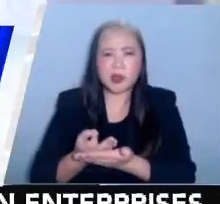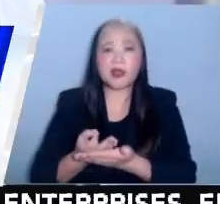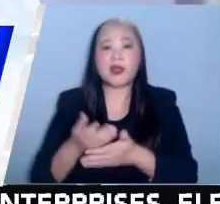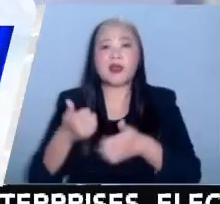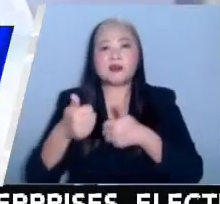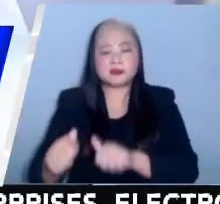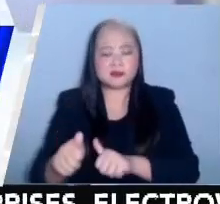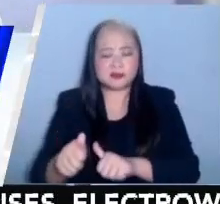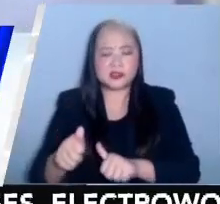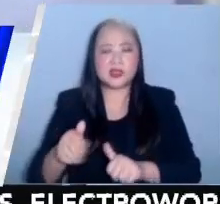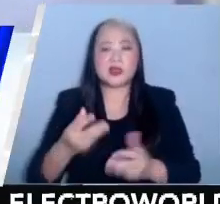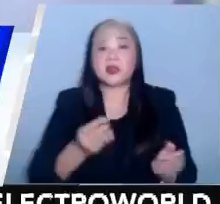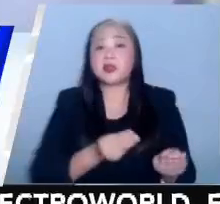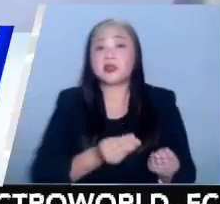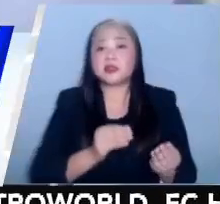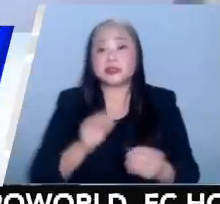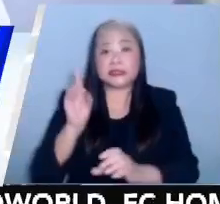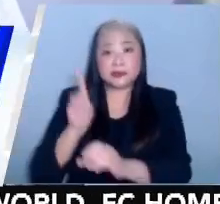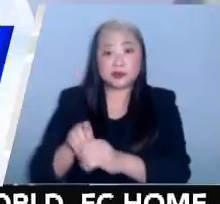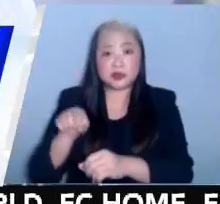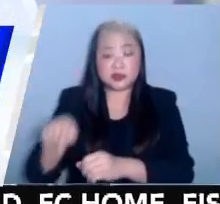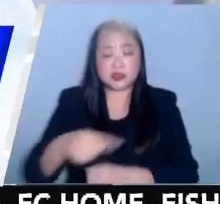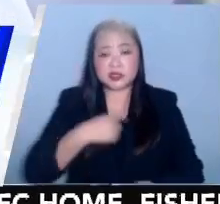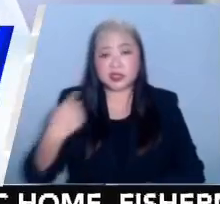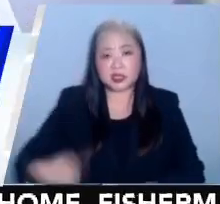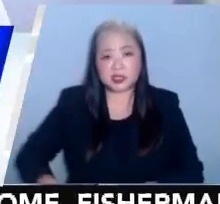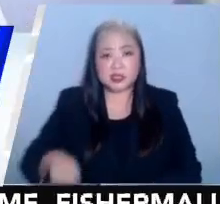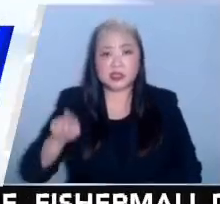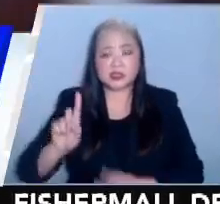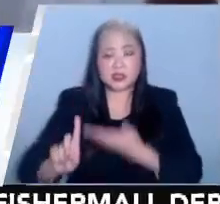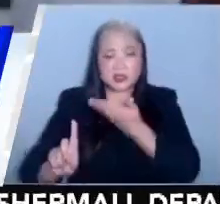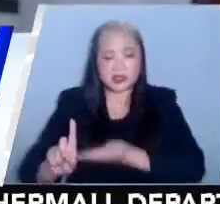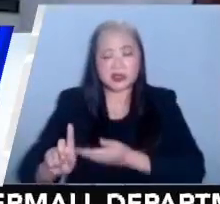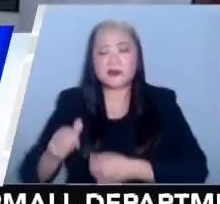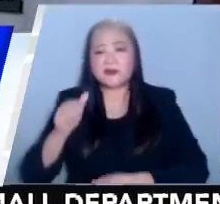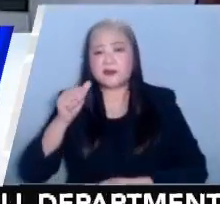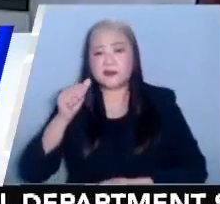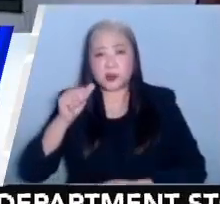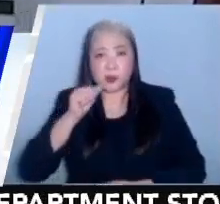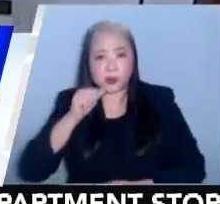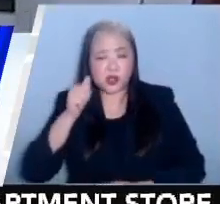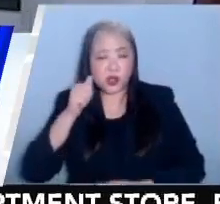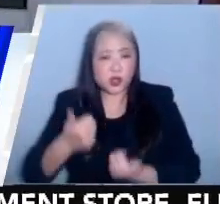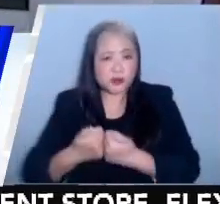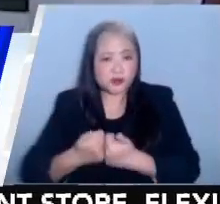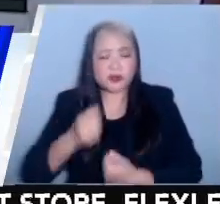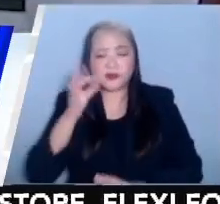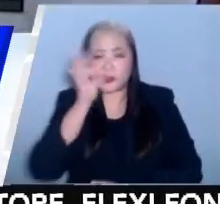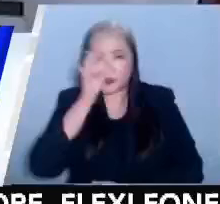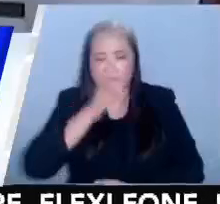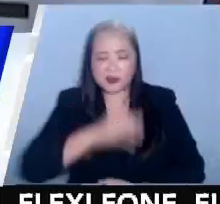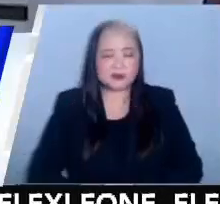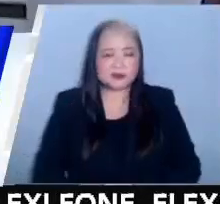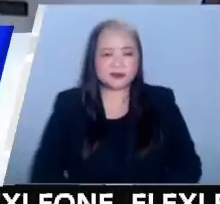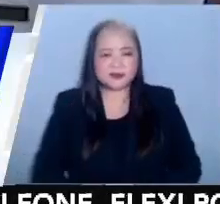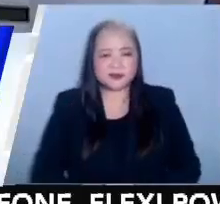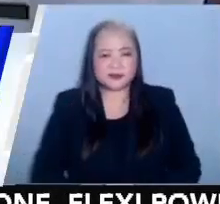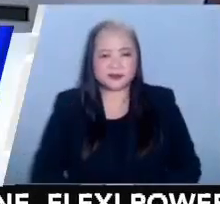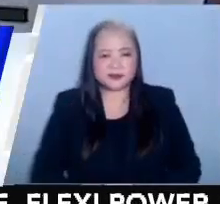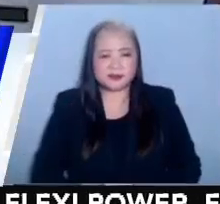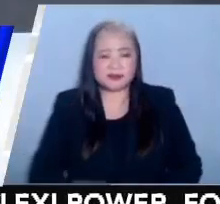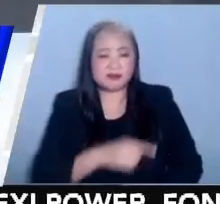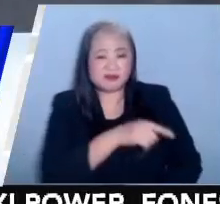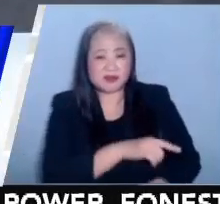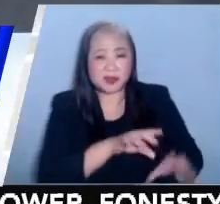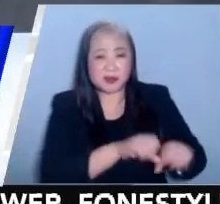remitted dito sa isang Chinese at saka sa Pilipina na girlfriend niya. Ayon sa NBI, ang mga naaresto ay hawak